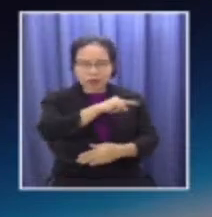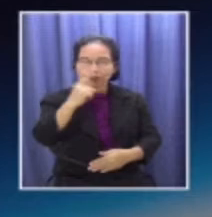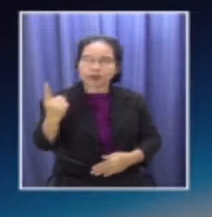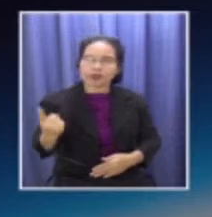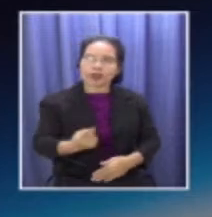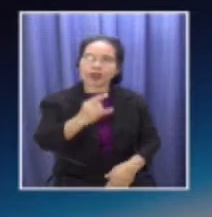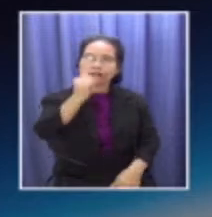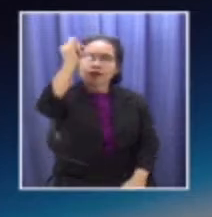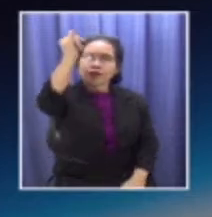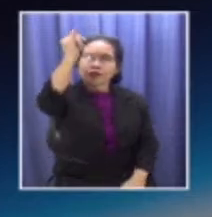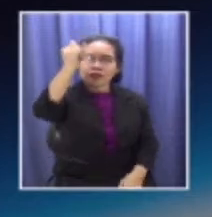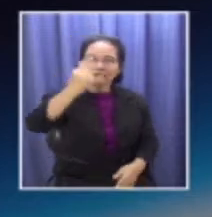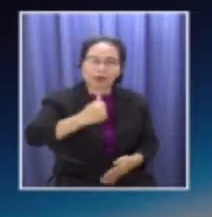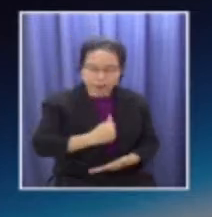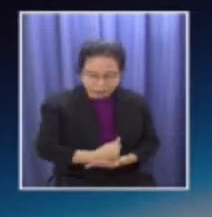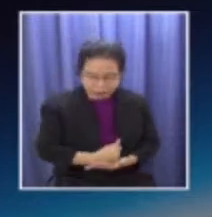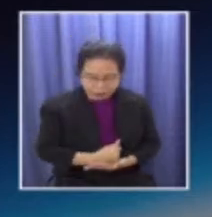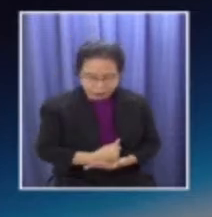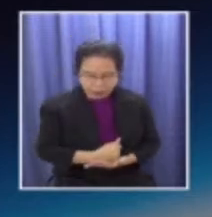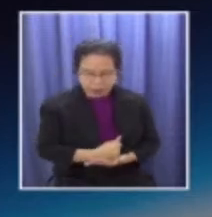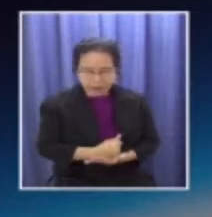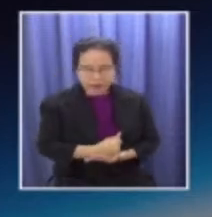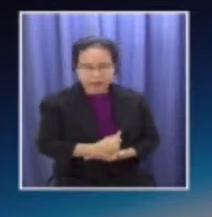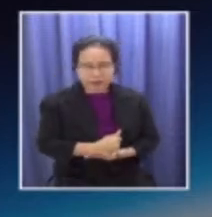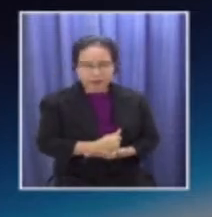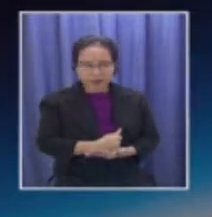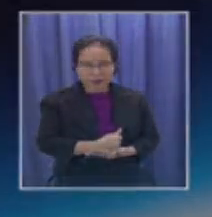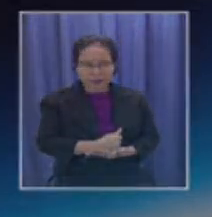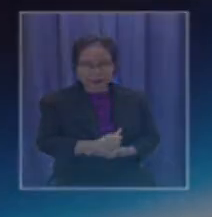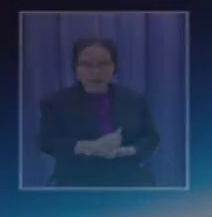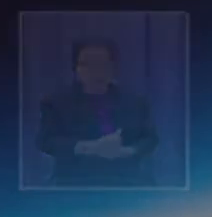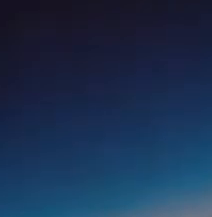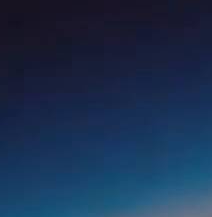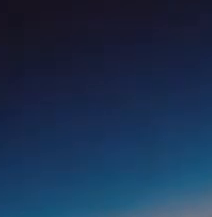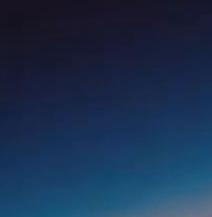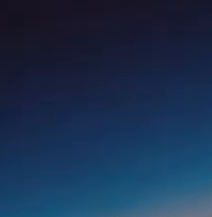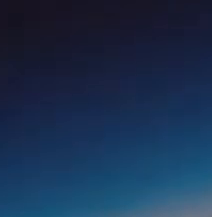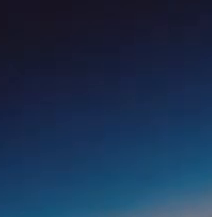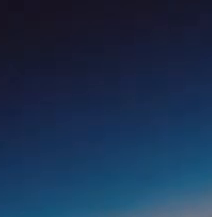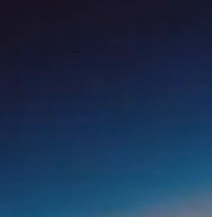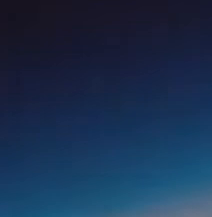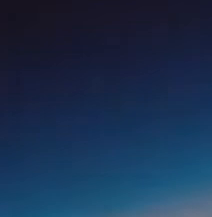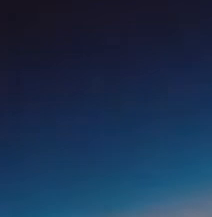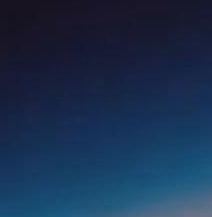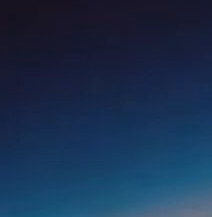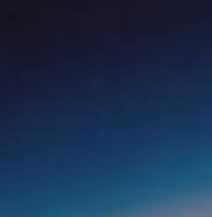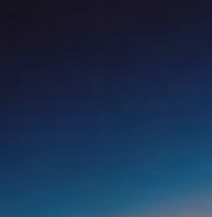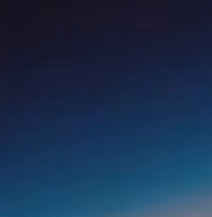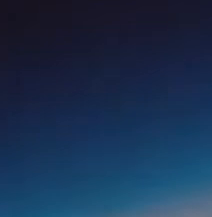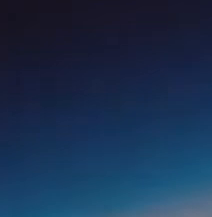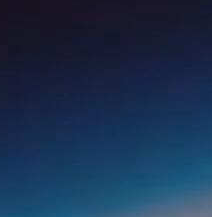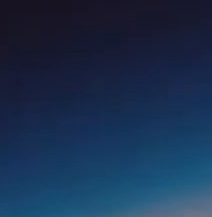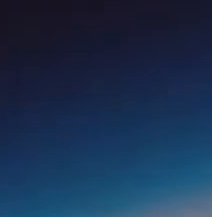ne Awurade Yesu Kristo ne Awurade Yesu Kristo mu ayɔnkoyɛ ne wɔn kronkron